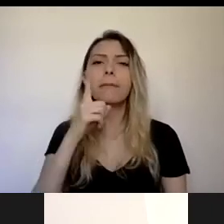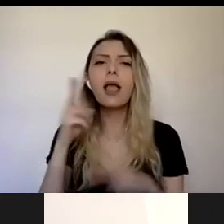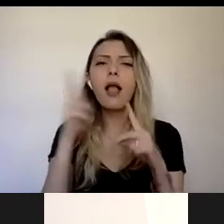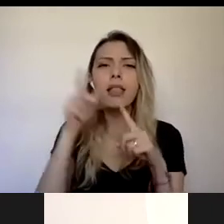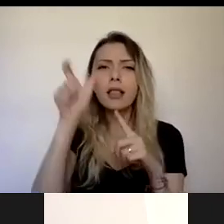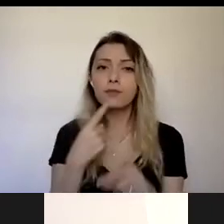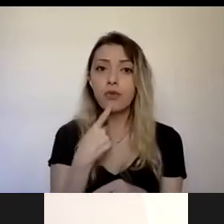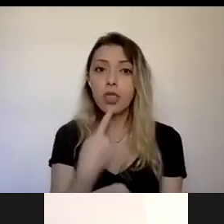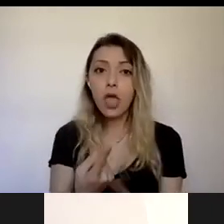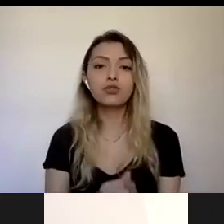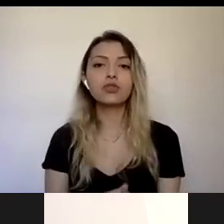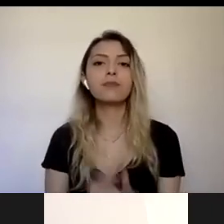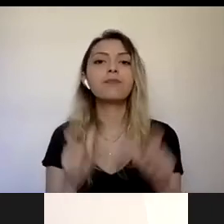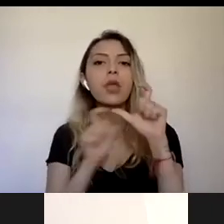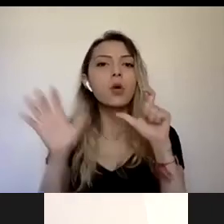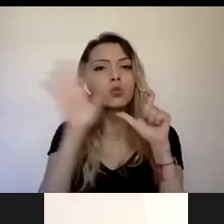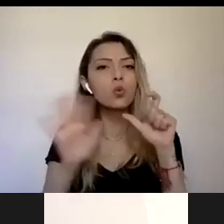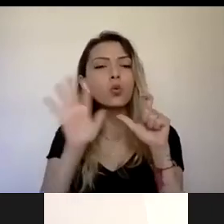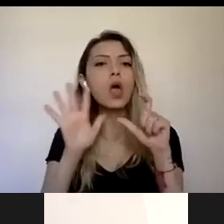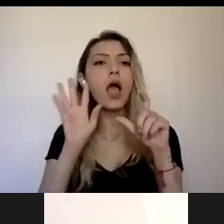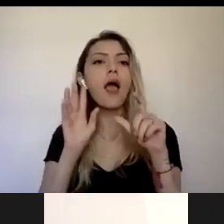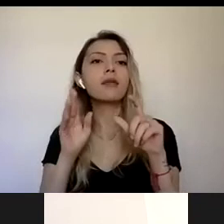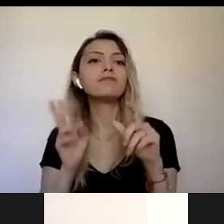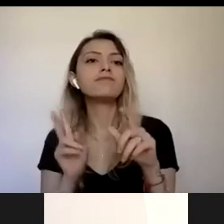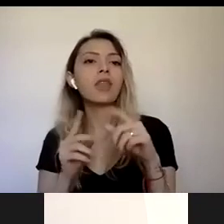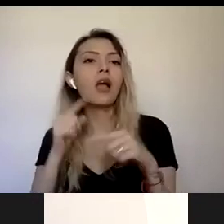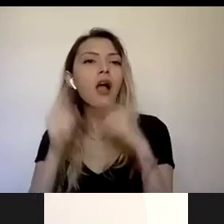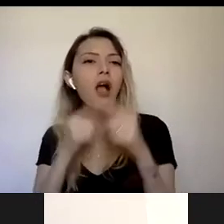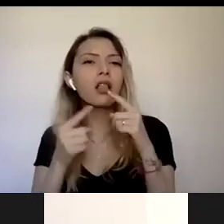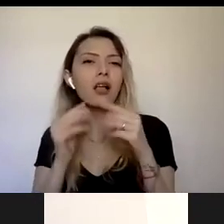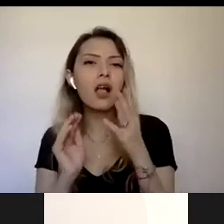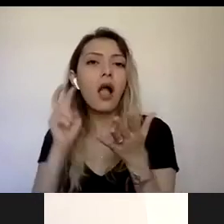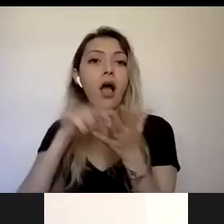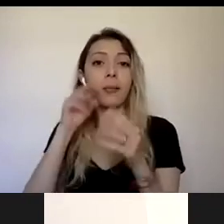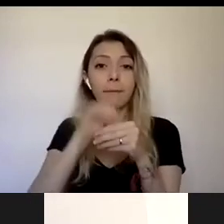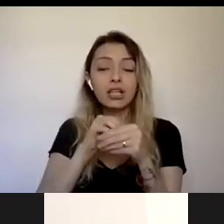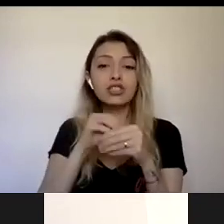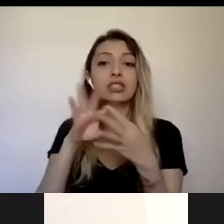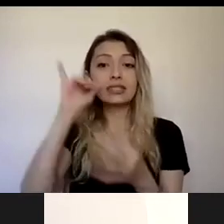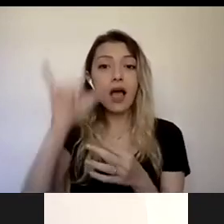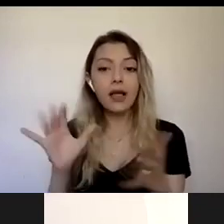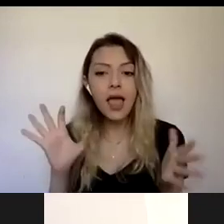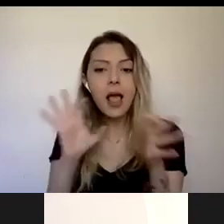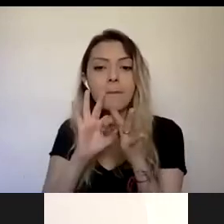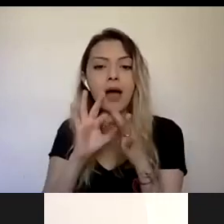sosyal kalkınma göstergelerinin insan haklarıyla örtüşme durumuna biraz daha değinir misiniz?